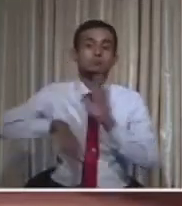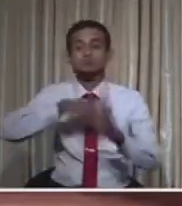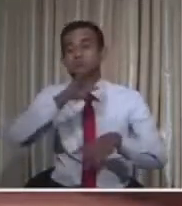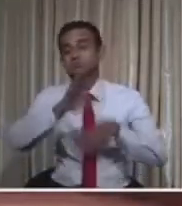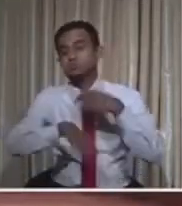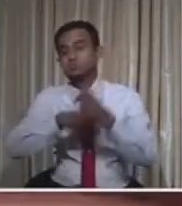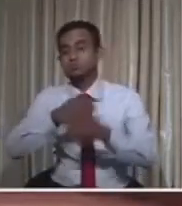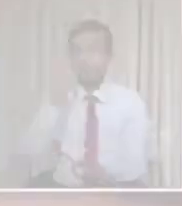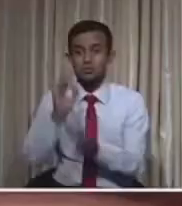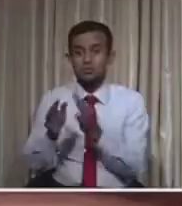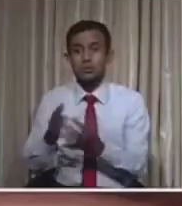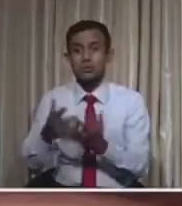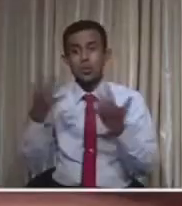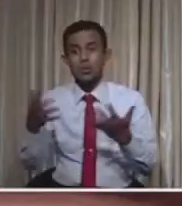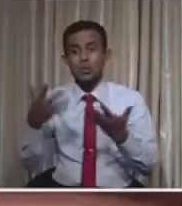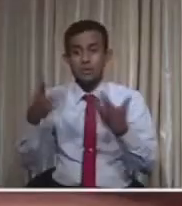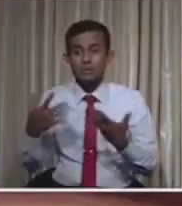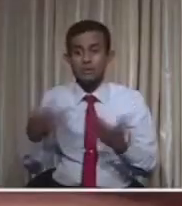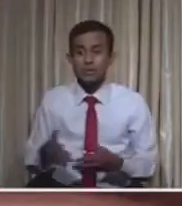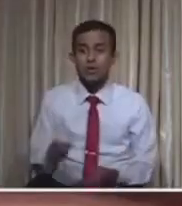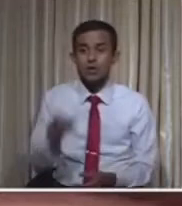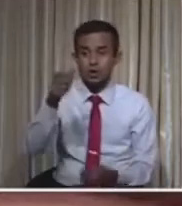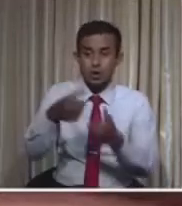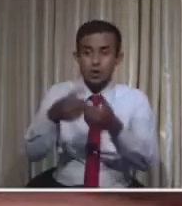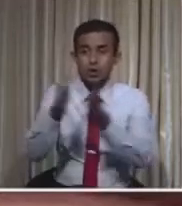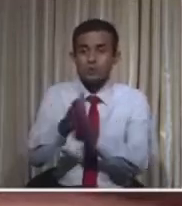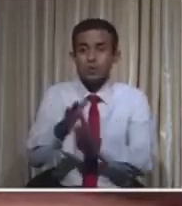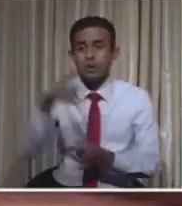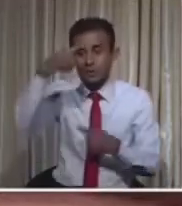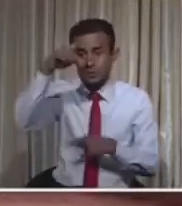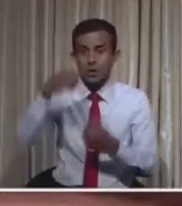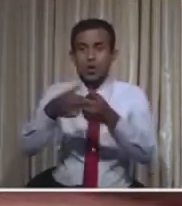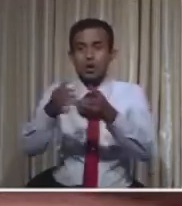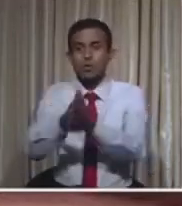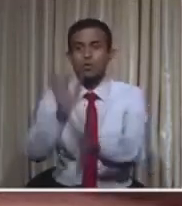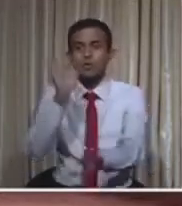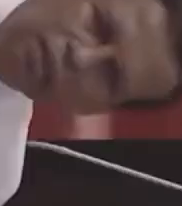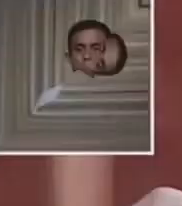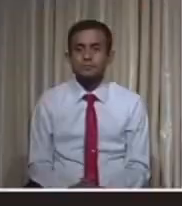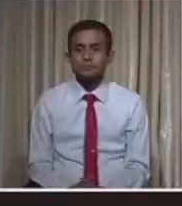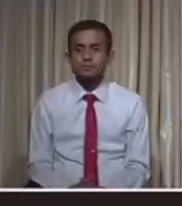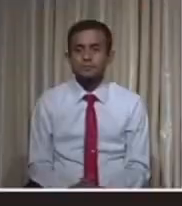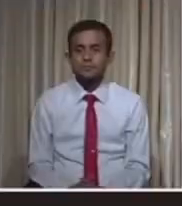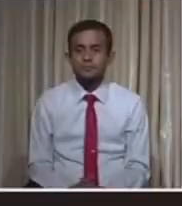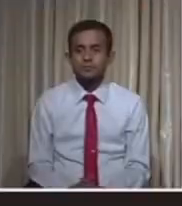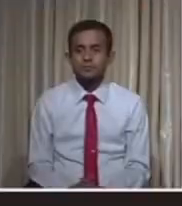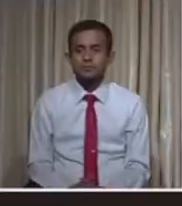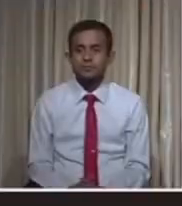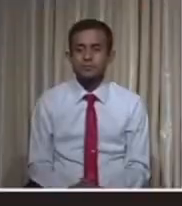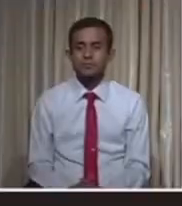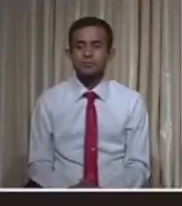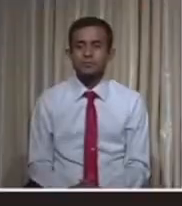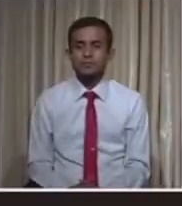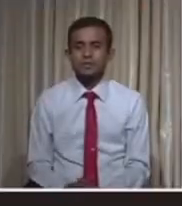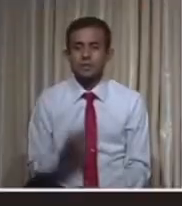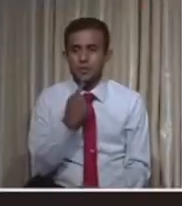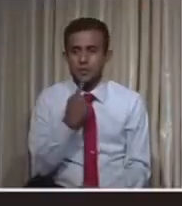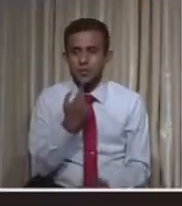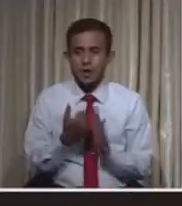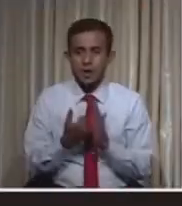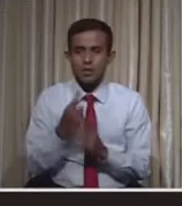ආණ්ඩුව අපරාධයට පත් වුණේ. ඉතින් ඒක නිසා ඔබතුමාගේ පඹය ඔබතුමාමයි පුච්චගත්තේ. මිනිස්සු නෙවෙයි. ඔව්.